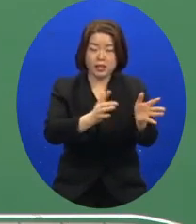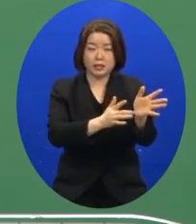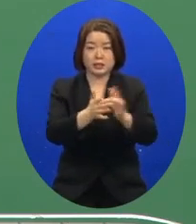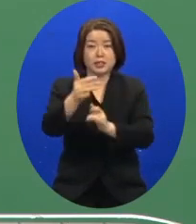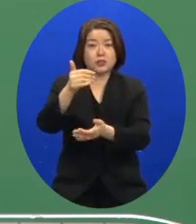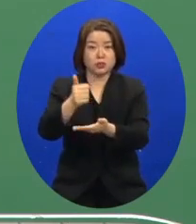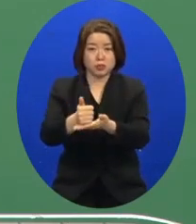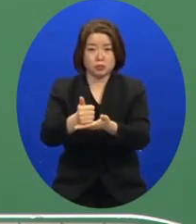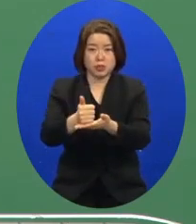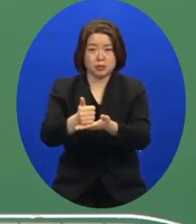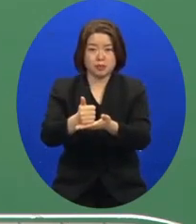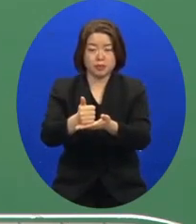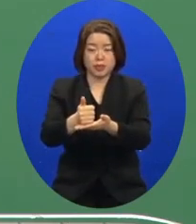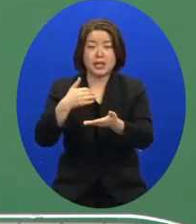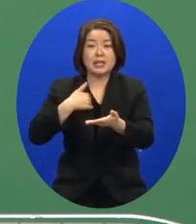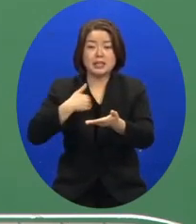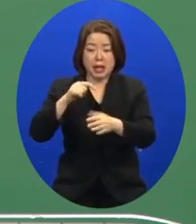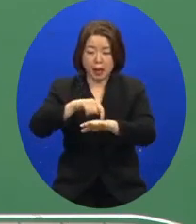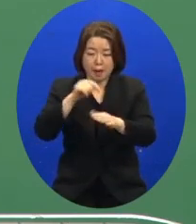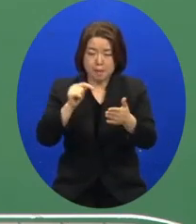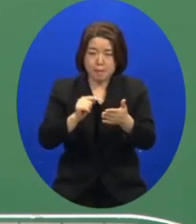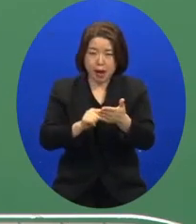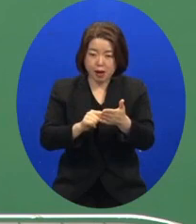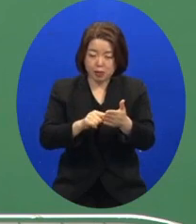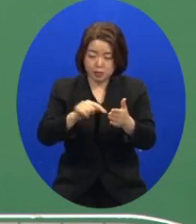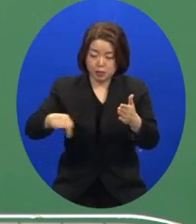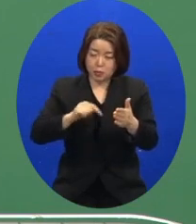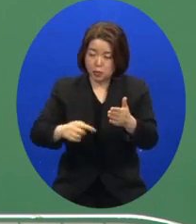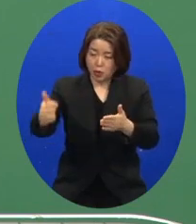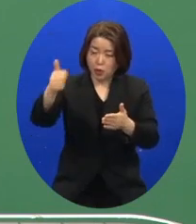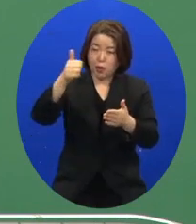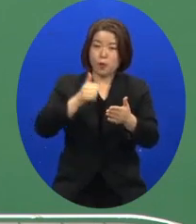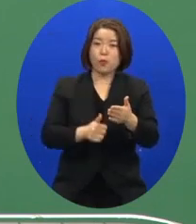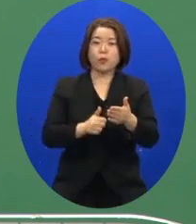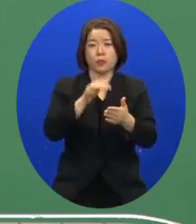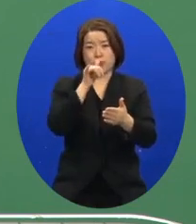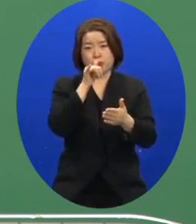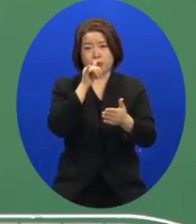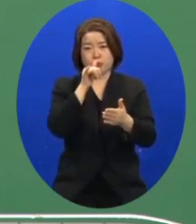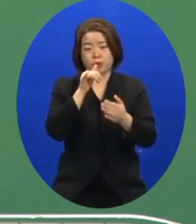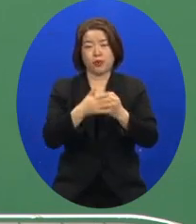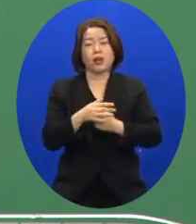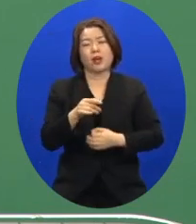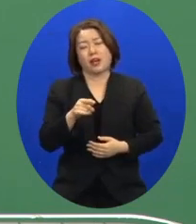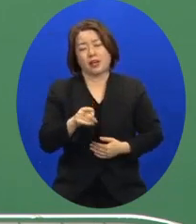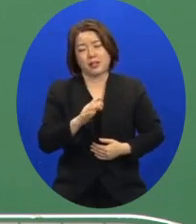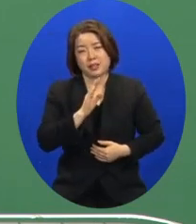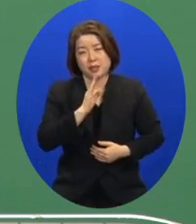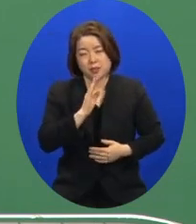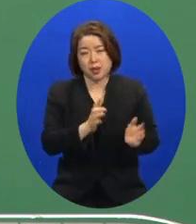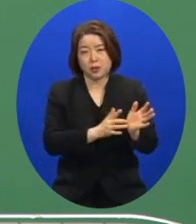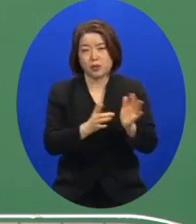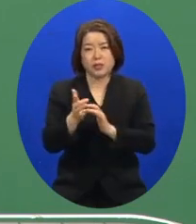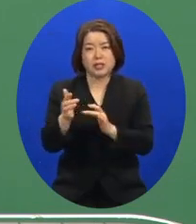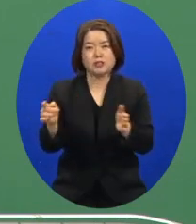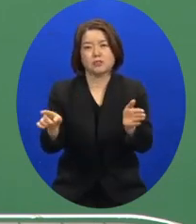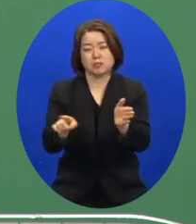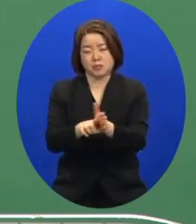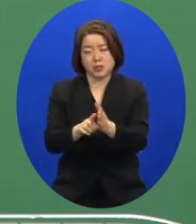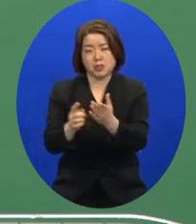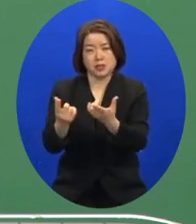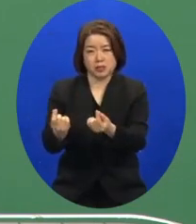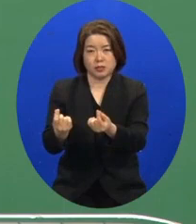예수님께서 그 마음, 내 마음에 오셨다는 거예요. 이것이 바로 예수님을 믿는